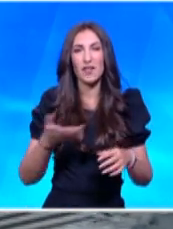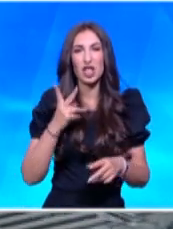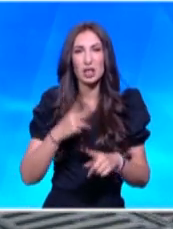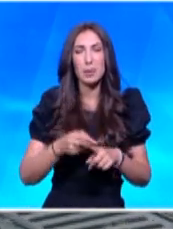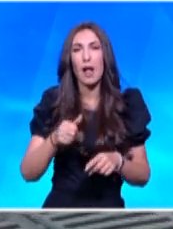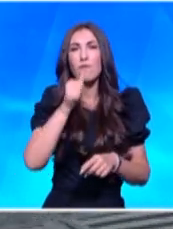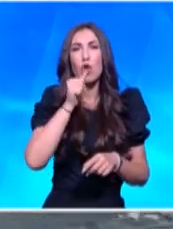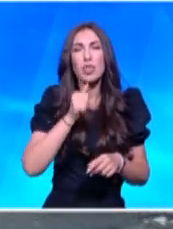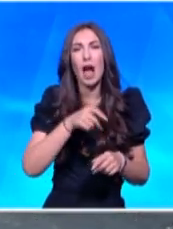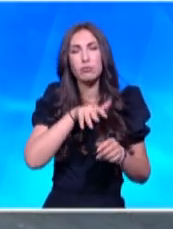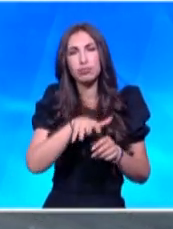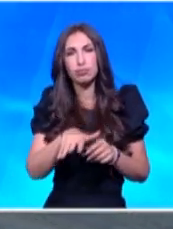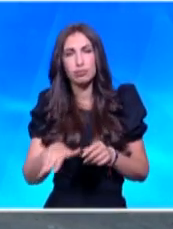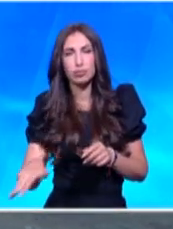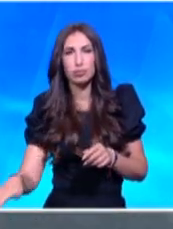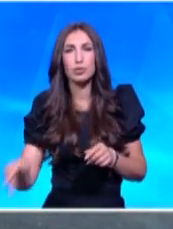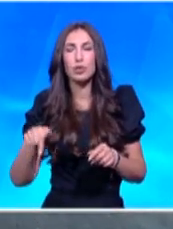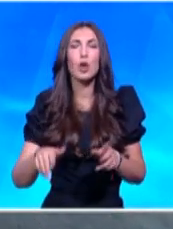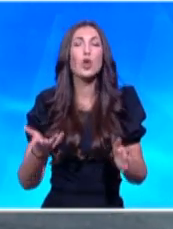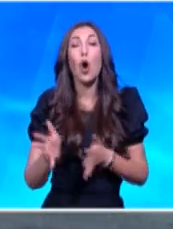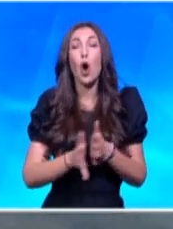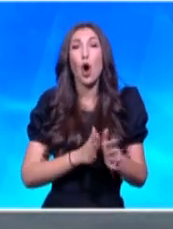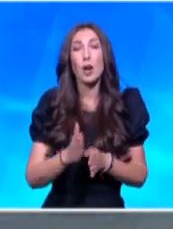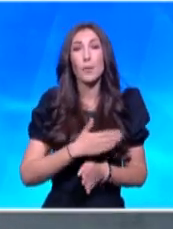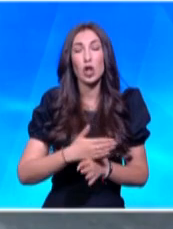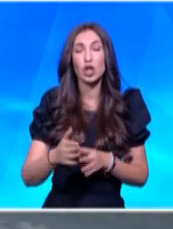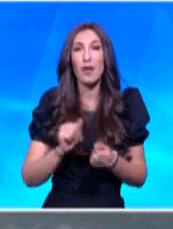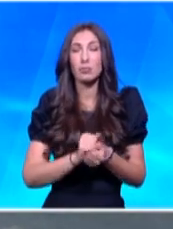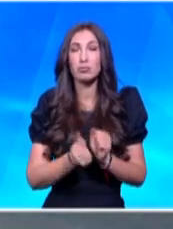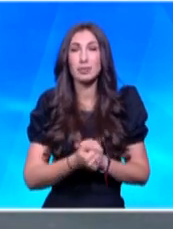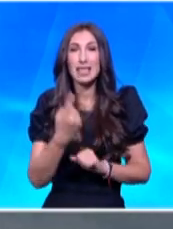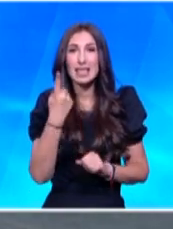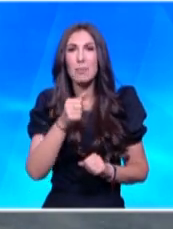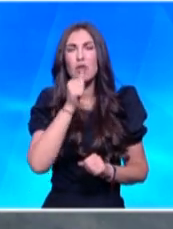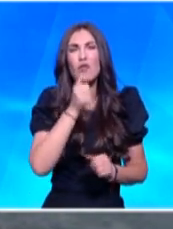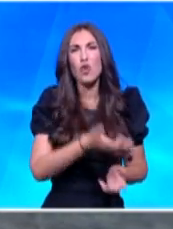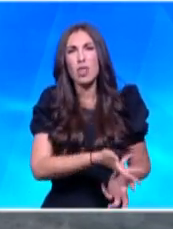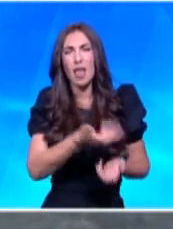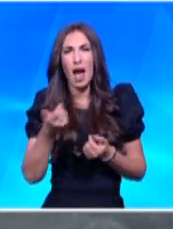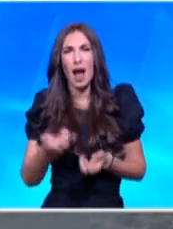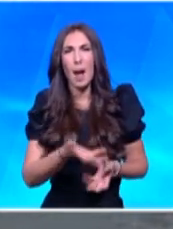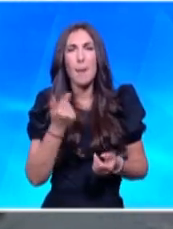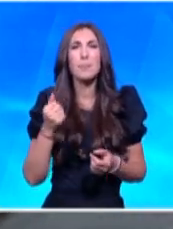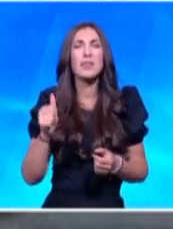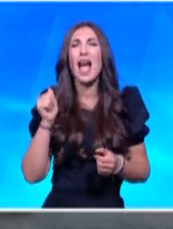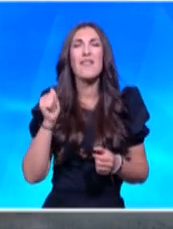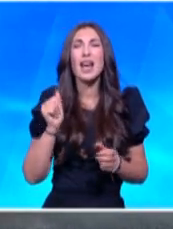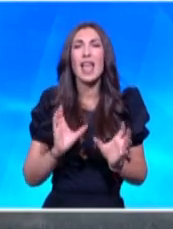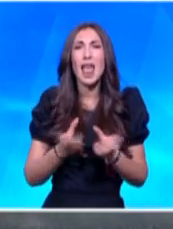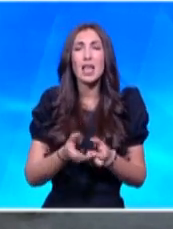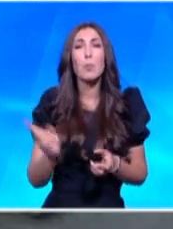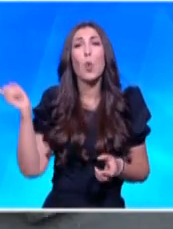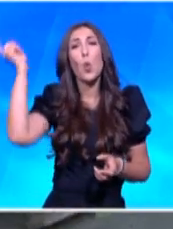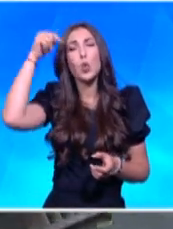водата тук се оттече, но хората продължават да се справят сами с отводняването. Казах ви, аварийни екипи ще дойдат едва